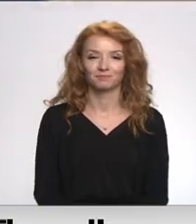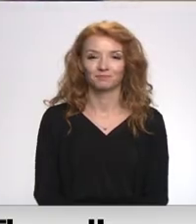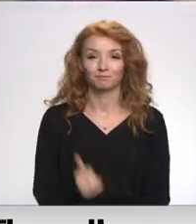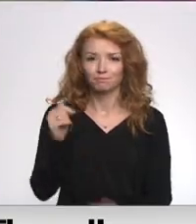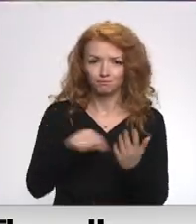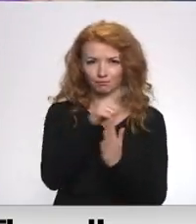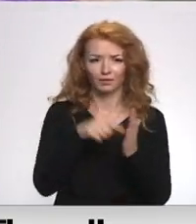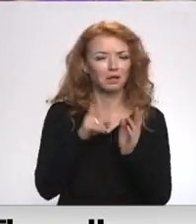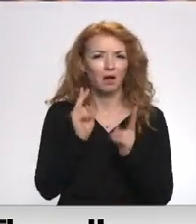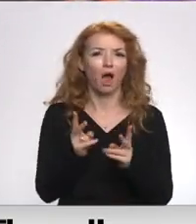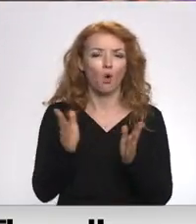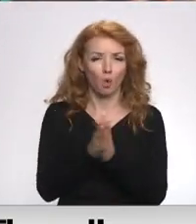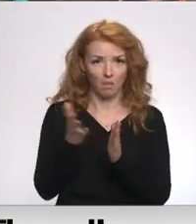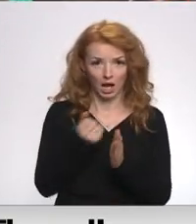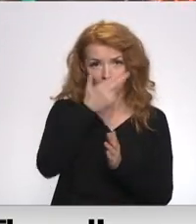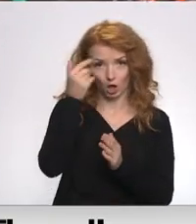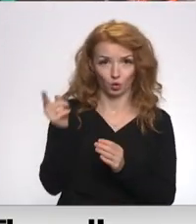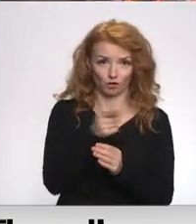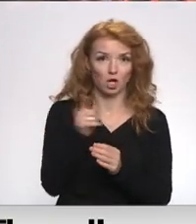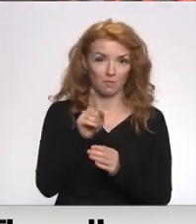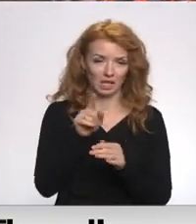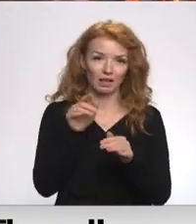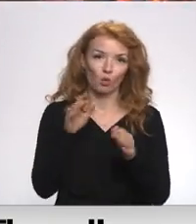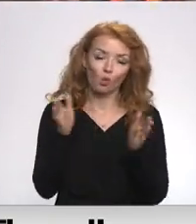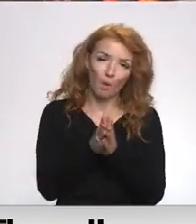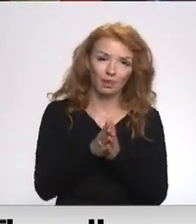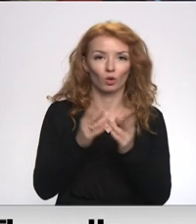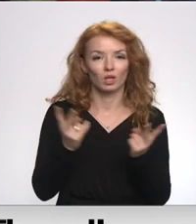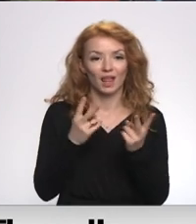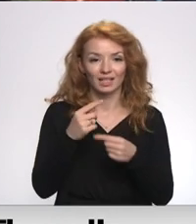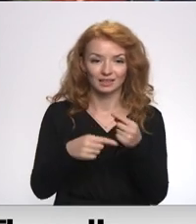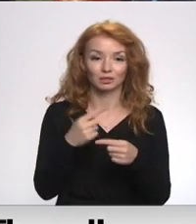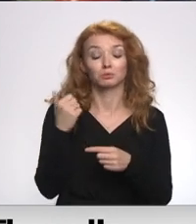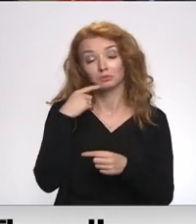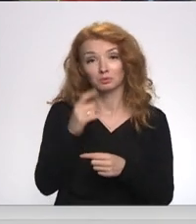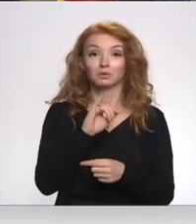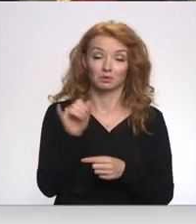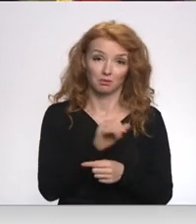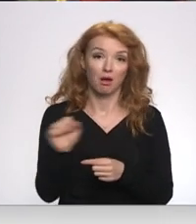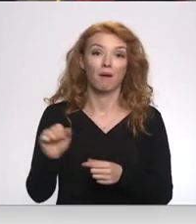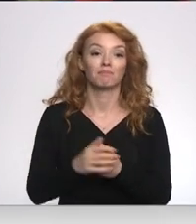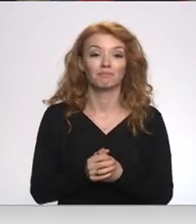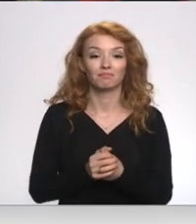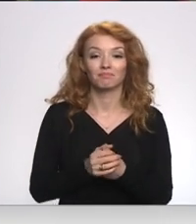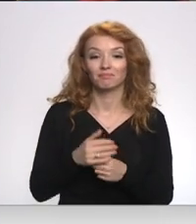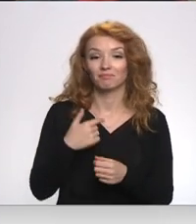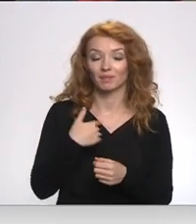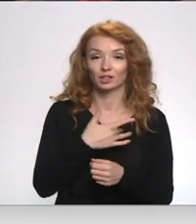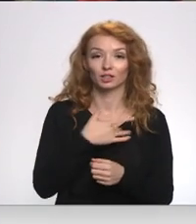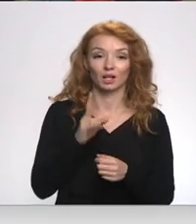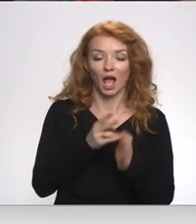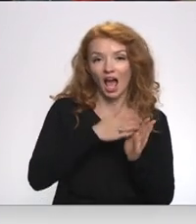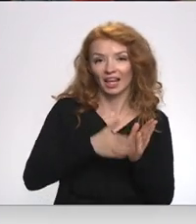Ir daudz kopīgu tādu tradīciju, nu kaut vai dziesmu? Jā, jo man liekas ritmi